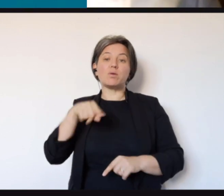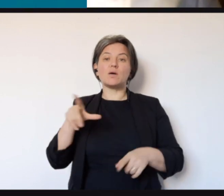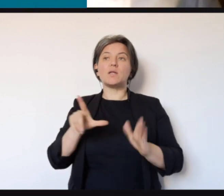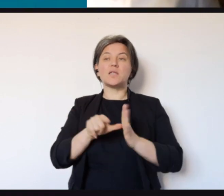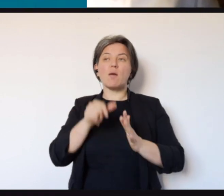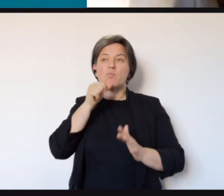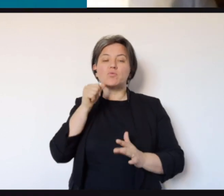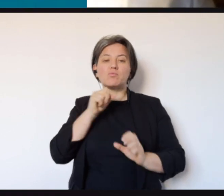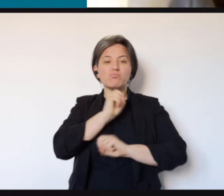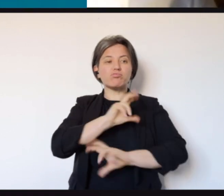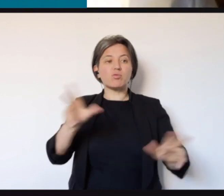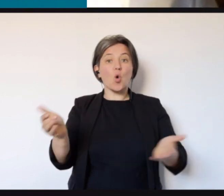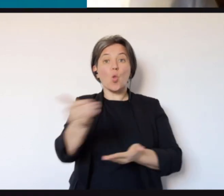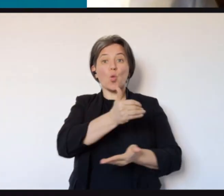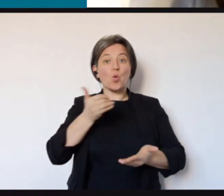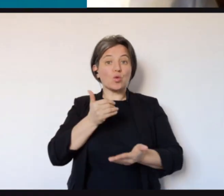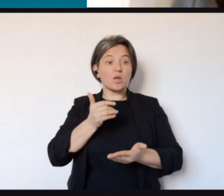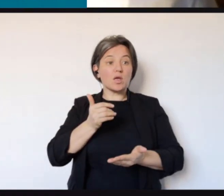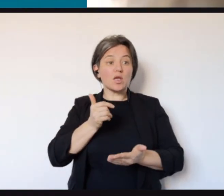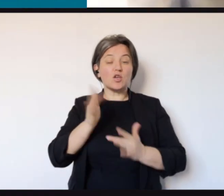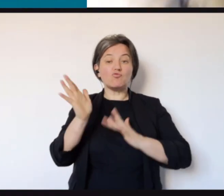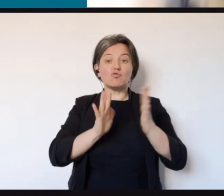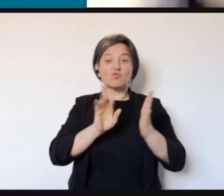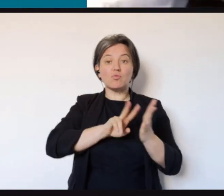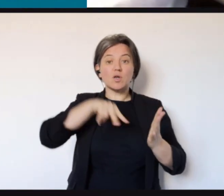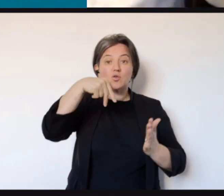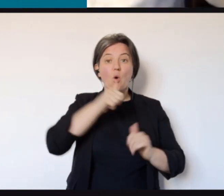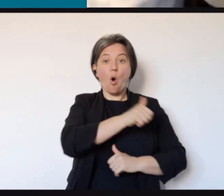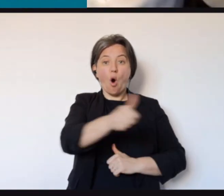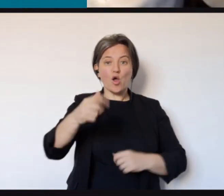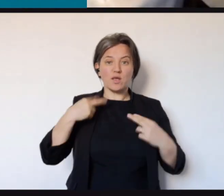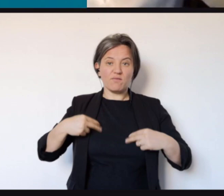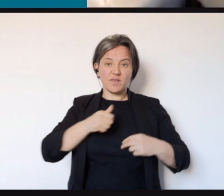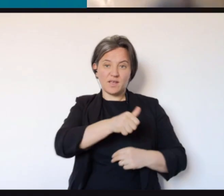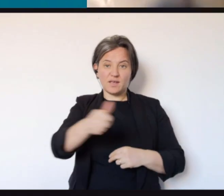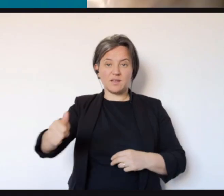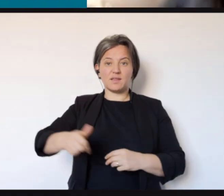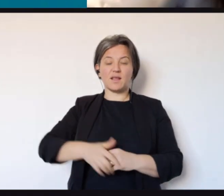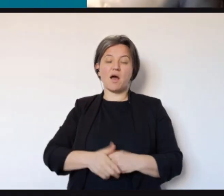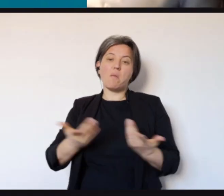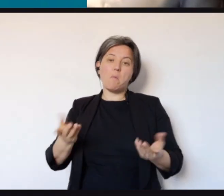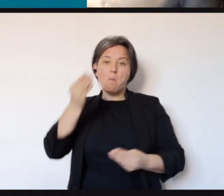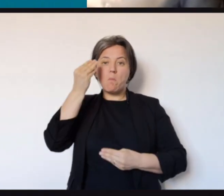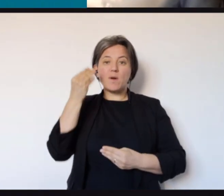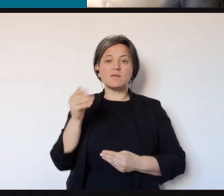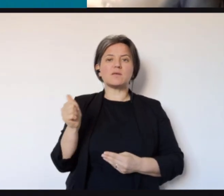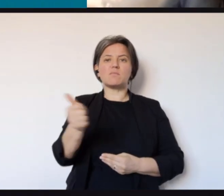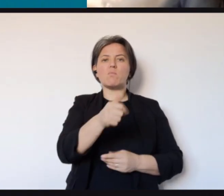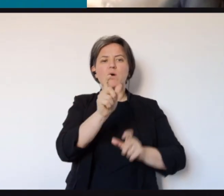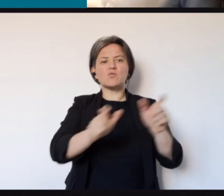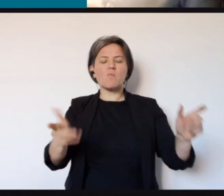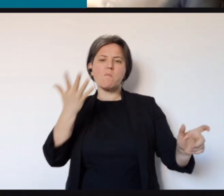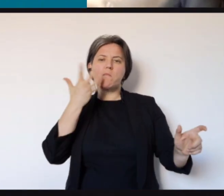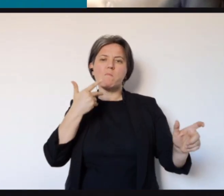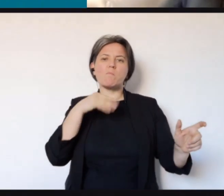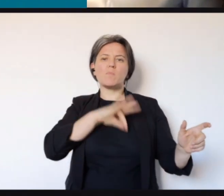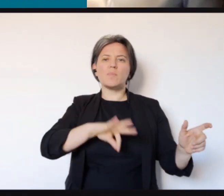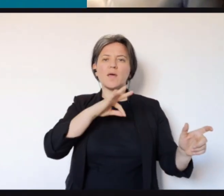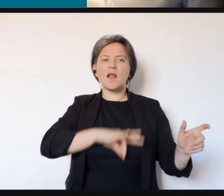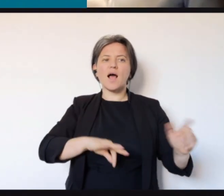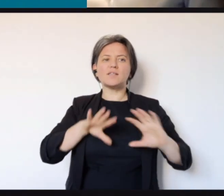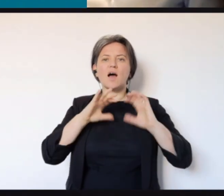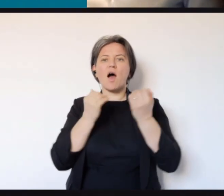questo tempo serve per riconoscere e annunciare a tutti i segni del risorto nelle nostre vite. Così abbiamo pensato di offrire a tutte le